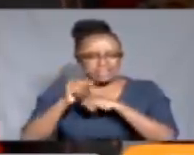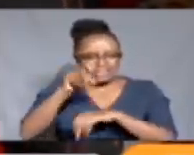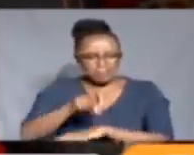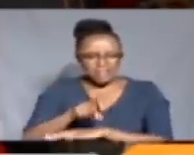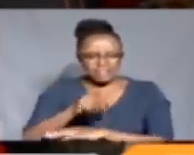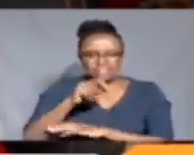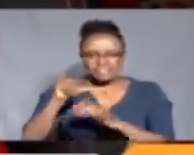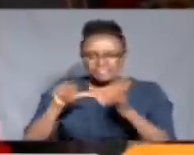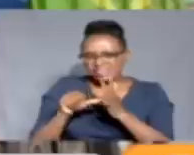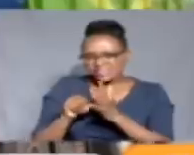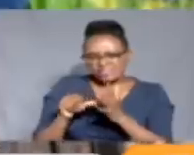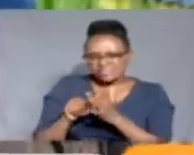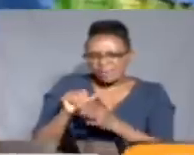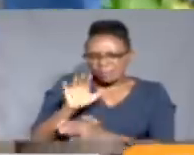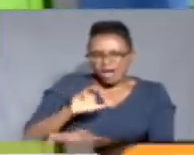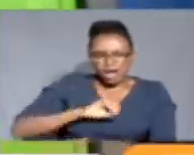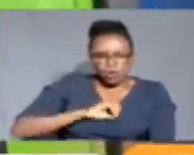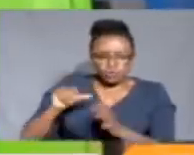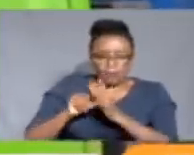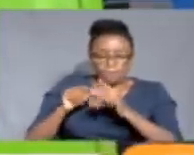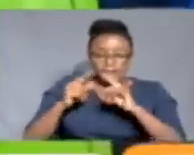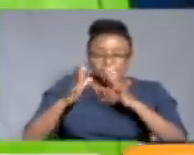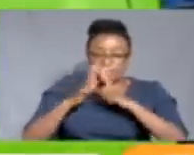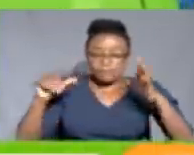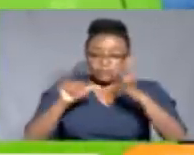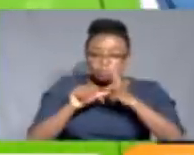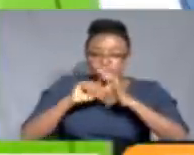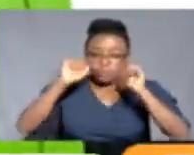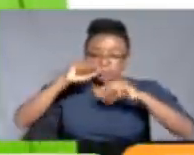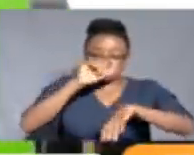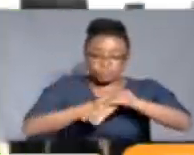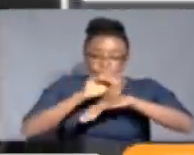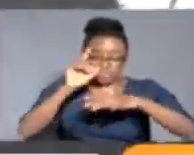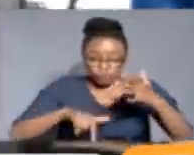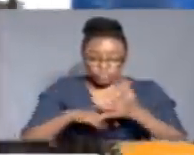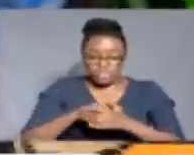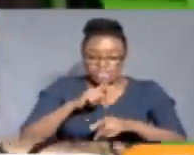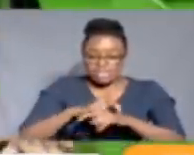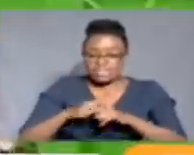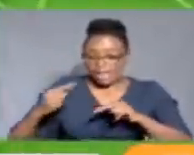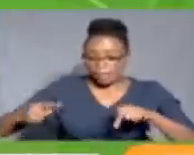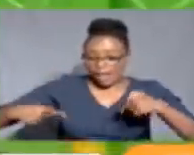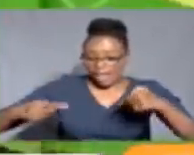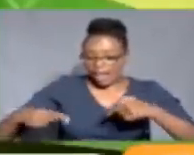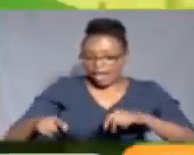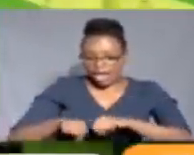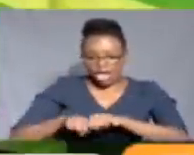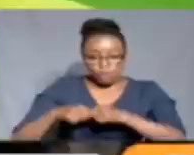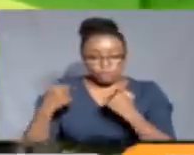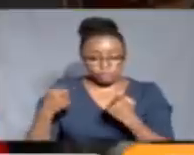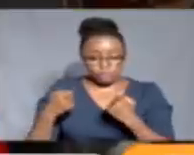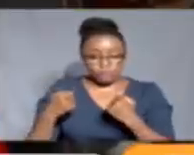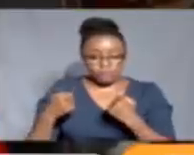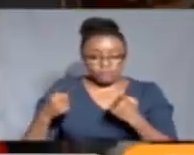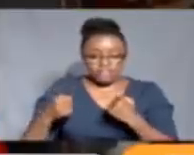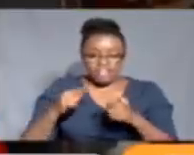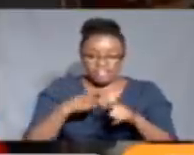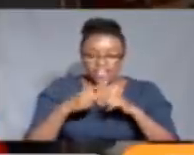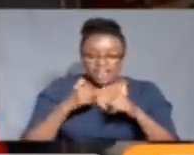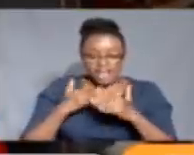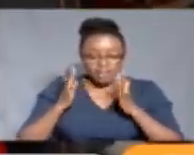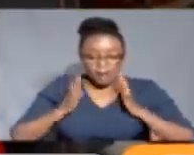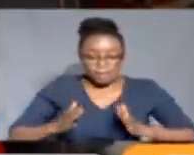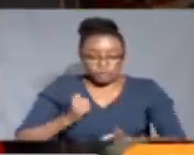wakati tu wako na shida zao. Ile shida kubwa mtu anaweza pitia ni ile ukipasukiwa na mguu. Na sasa hauna